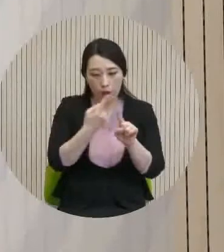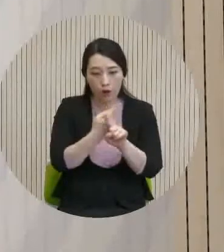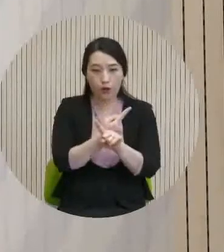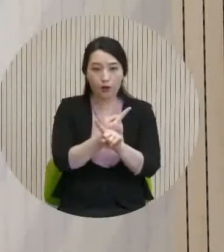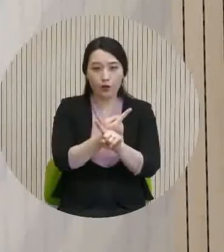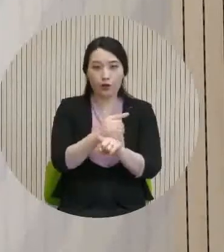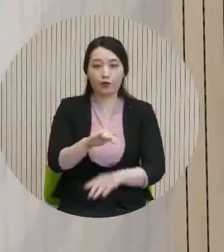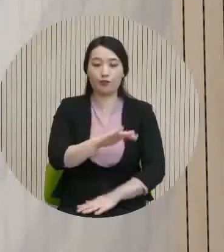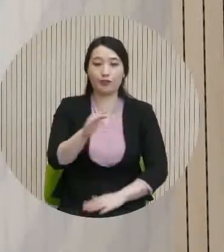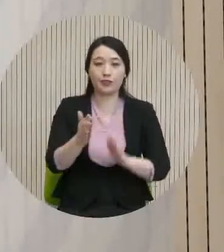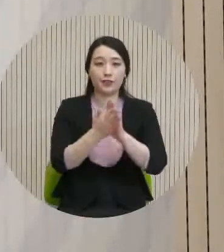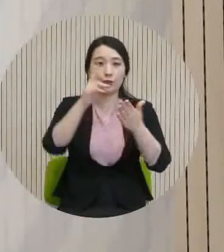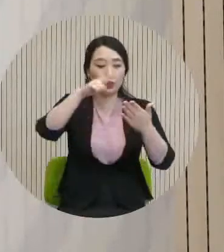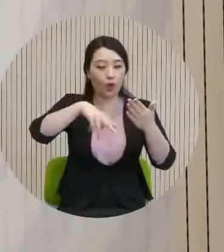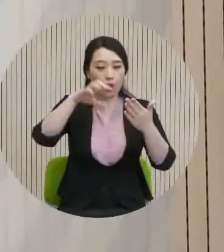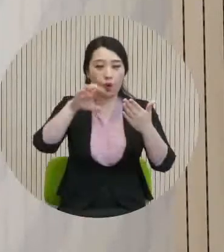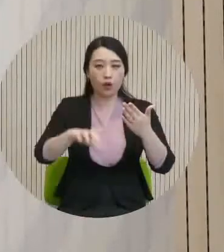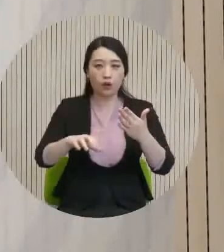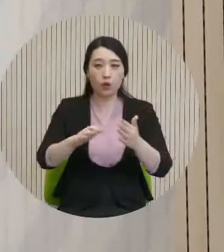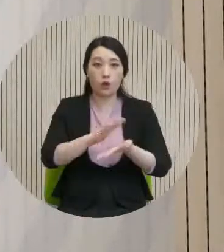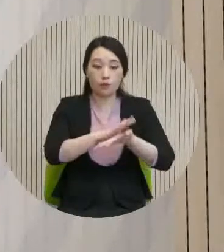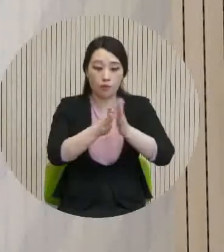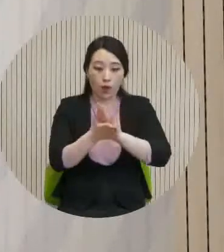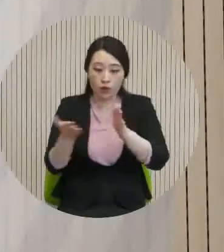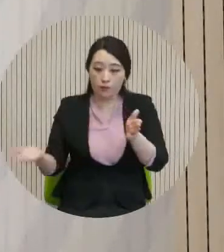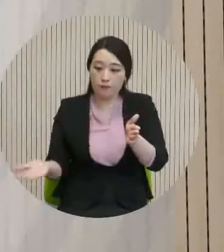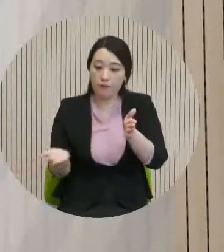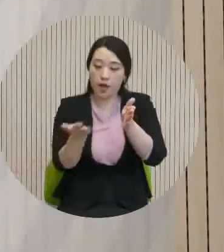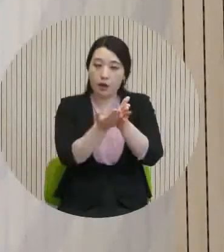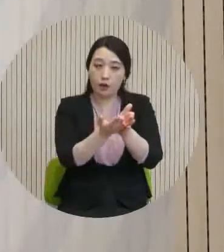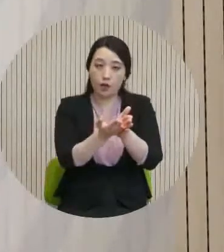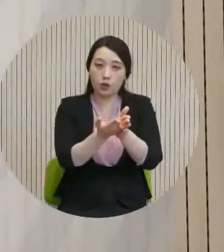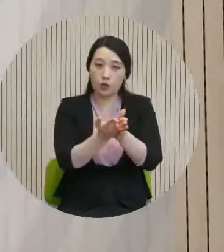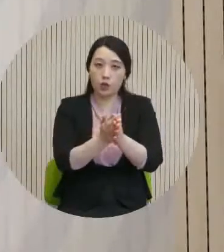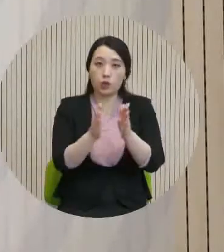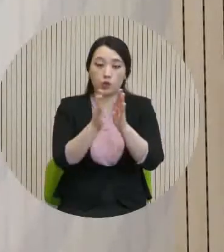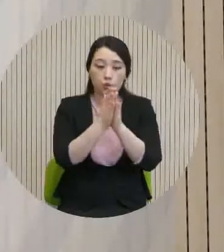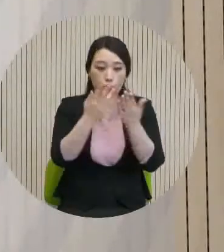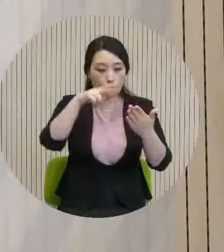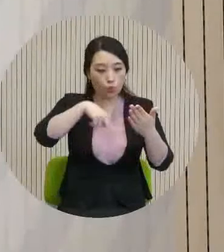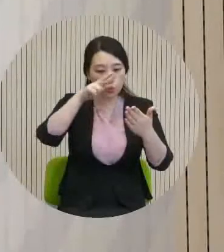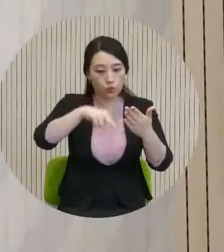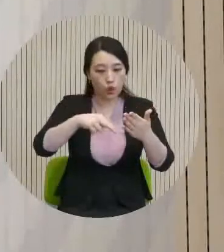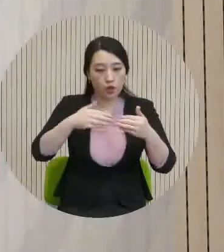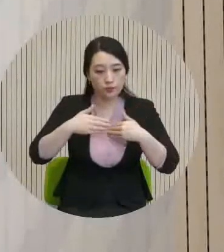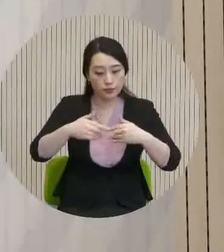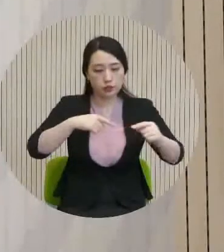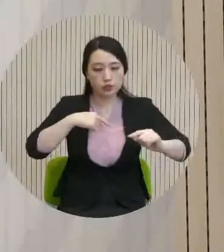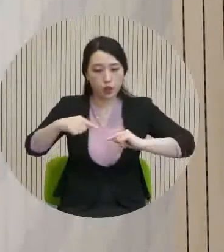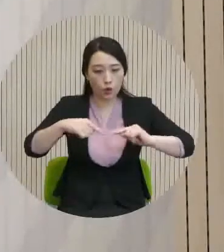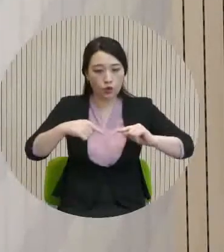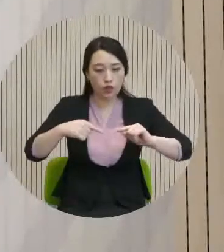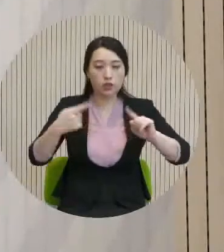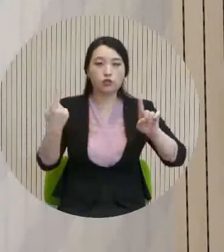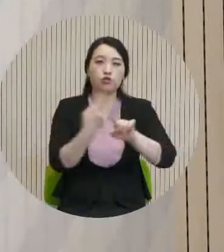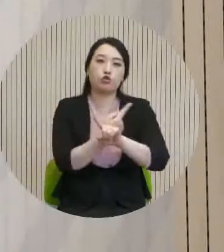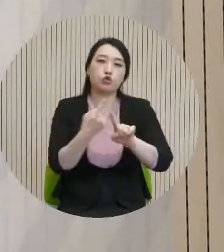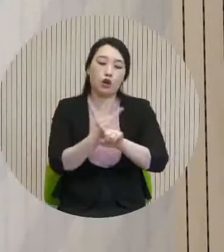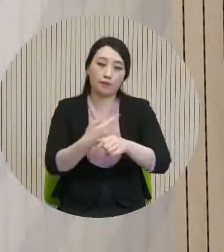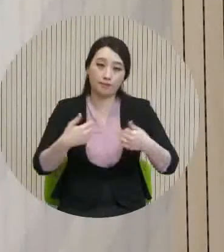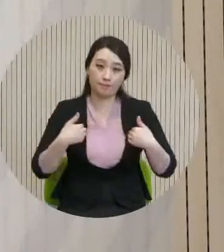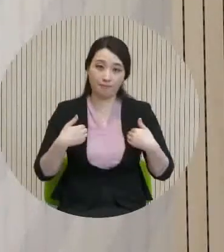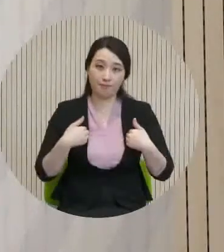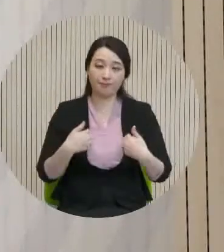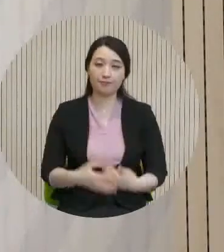environment have 도서관에서도 rapidly advanced, 그 변화에 our 맞춰 libraries also need to 독서 진흥 revise its reading 정책을 promotion 수정해 policies 나가야 할 것으로 in line